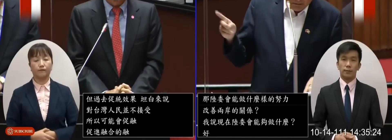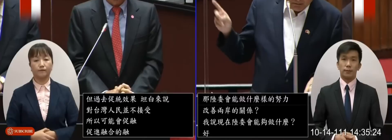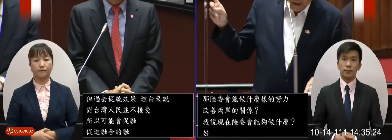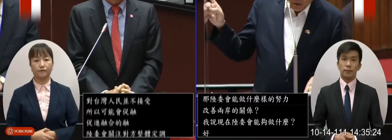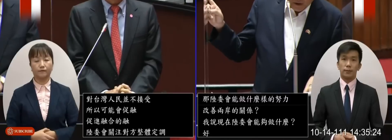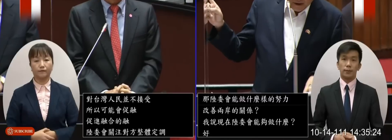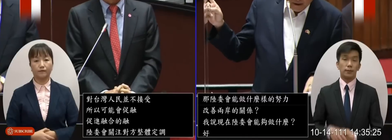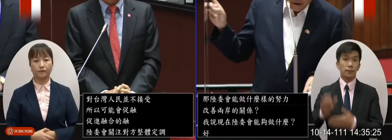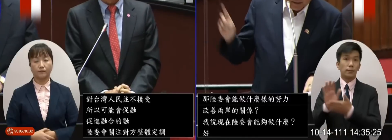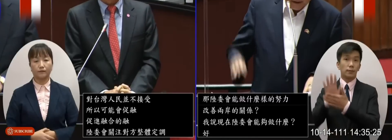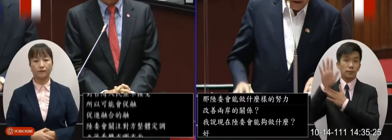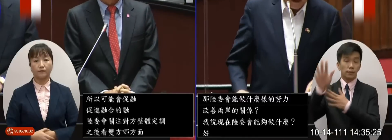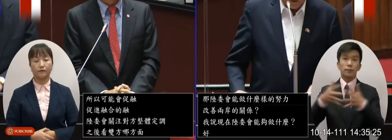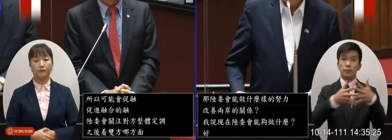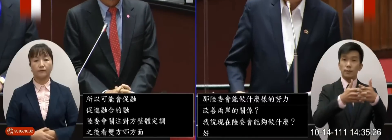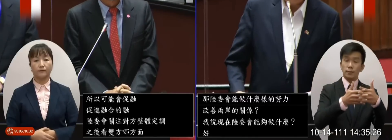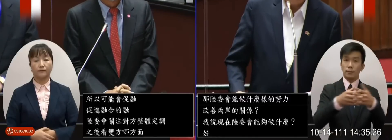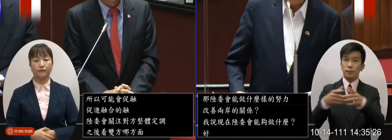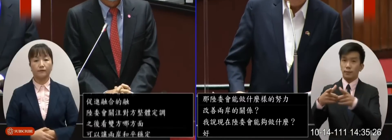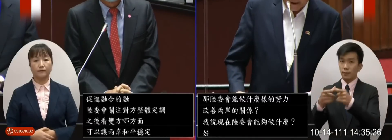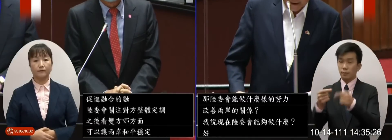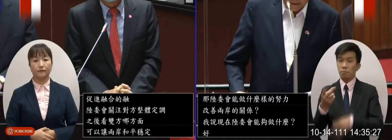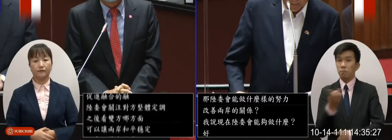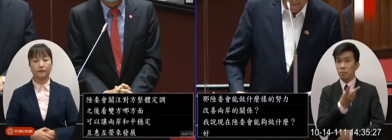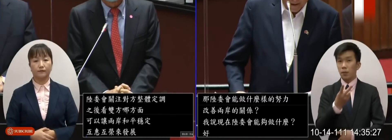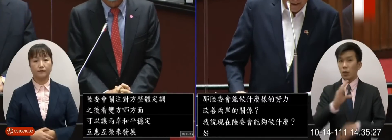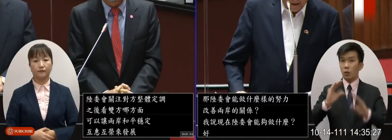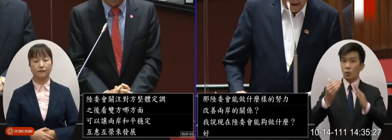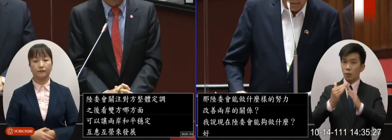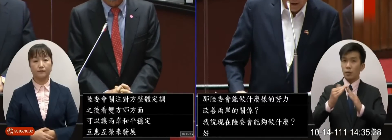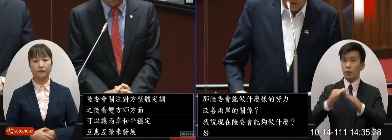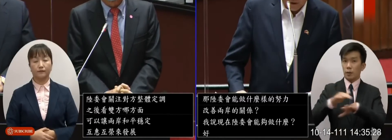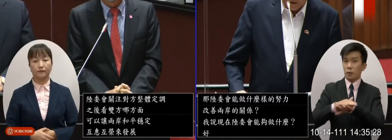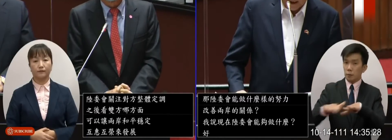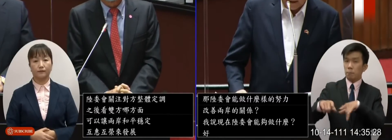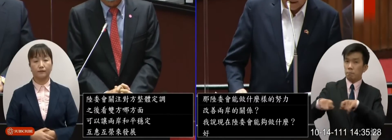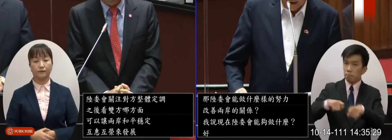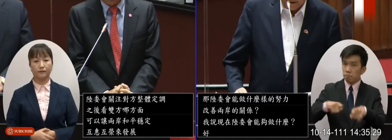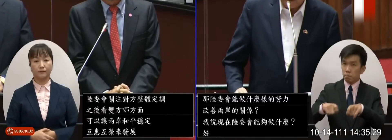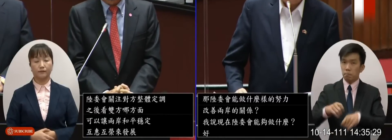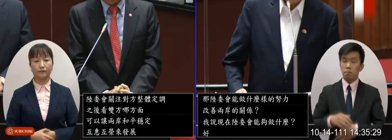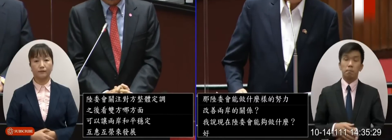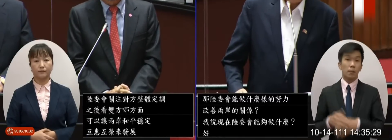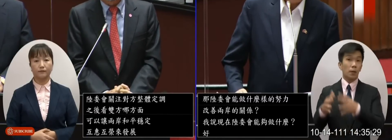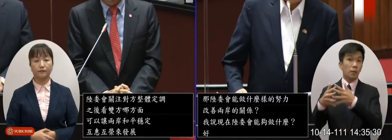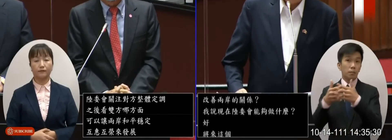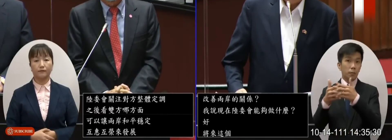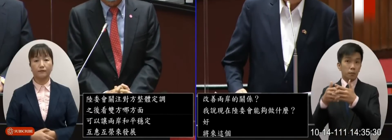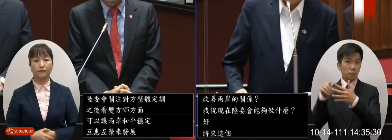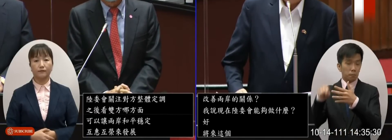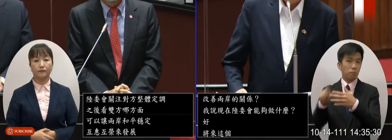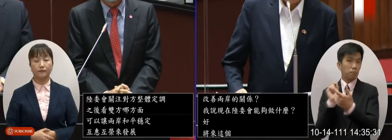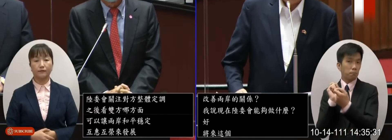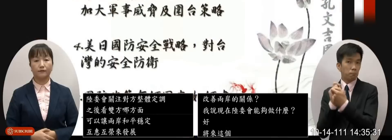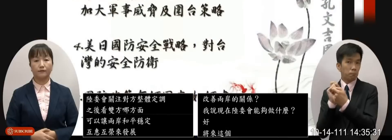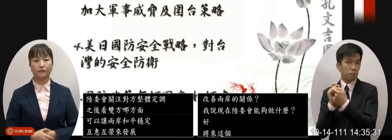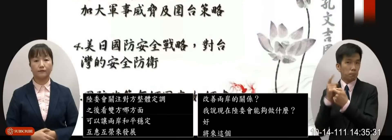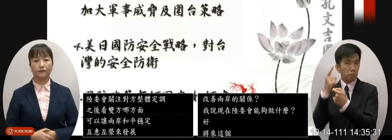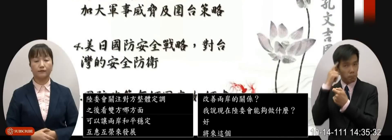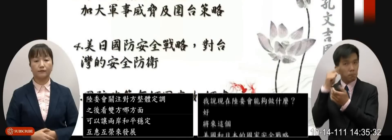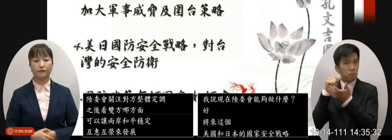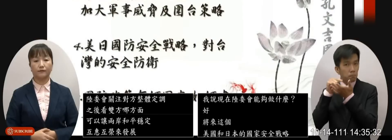个美国跟日本的国家安全战略哈，美国的国家安全战略，他最近提出